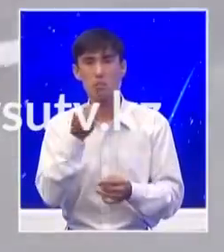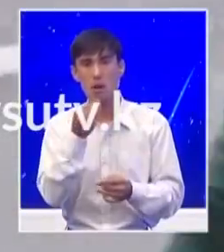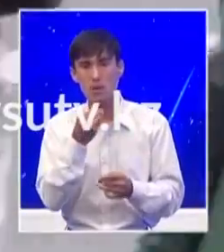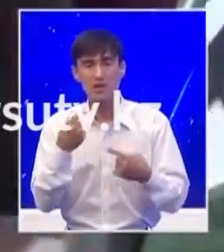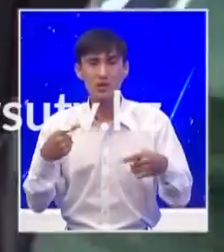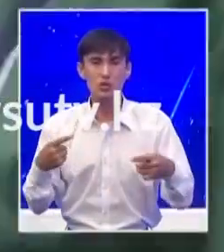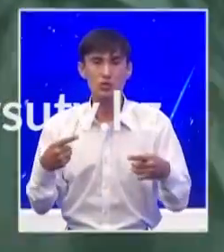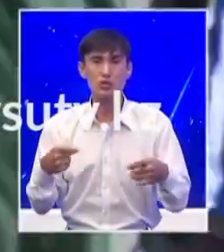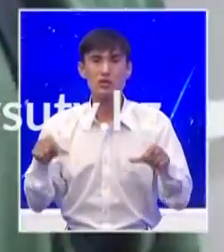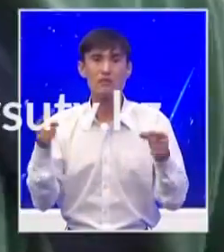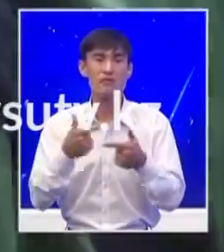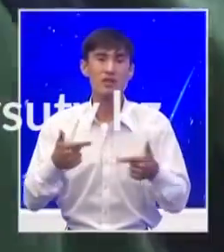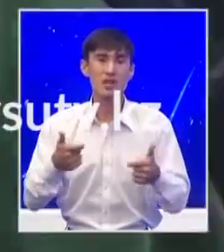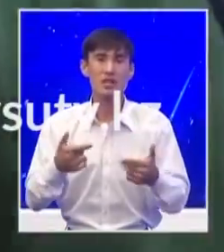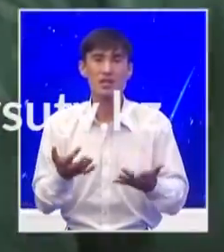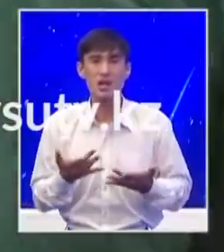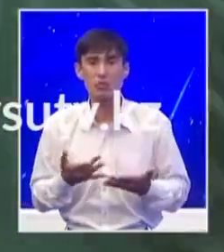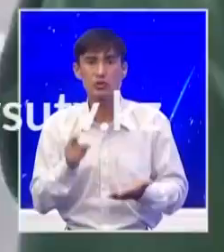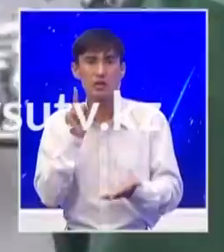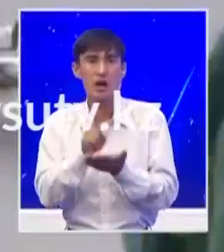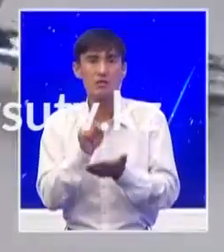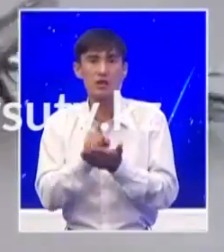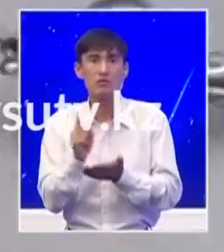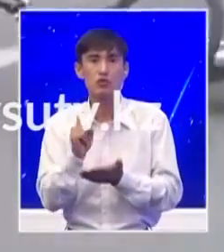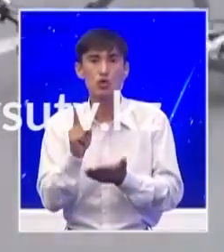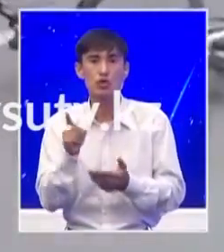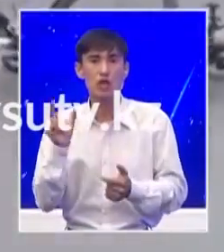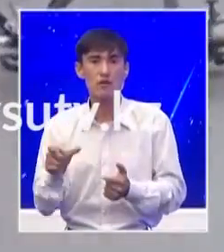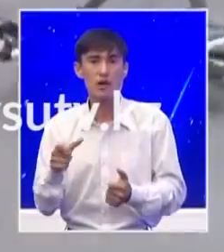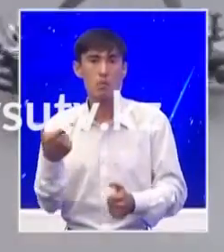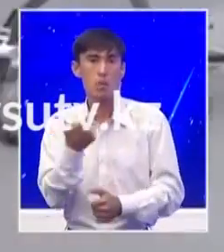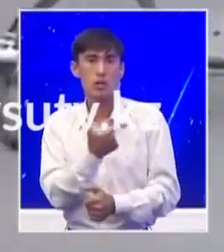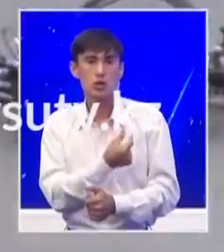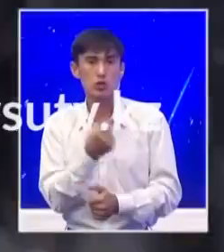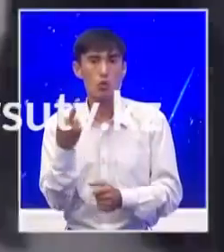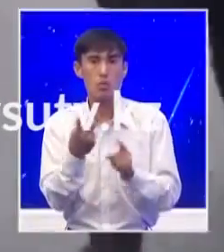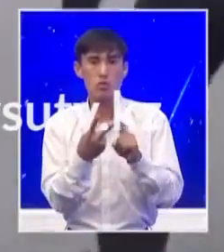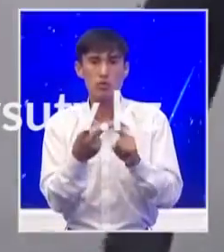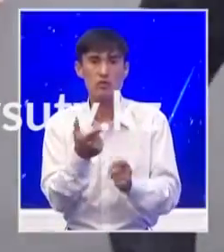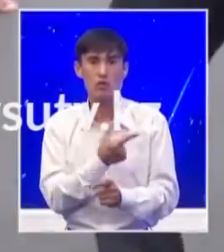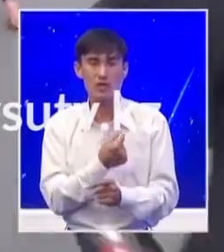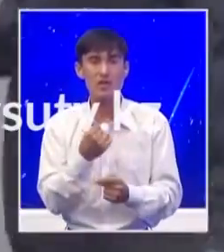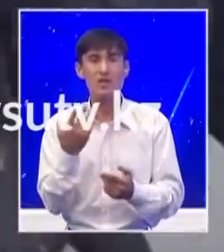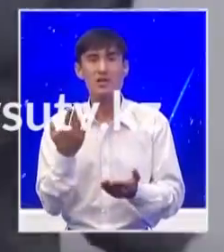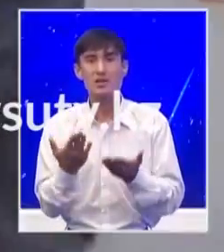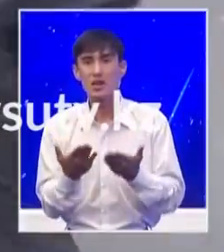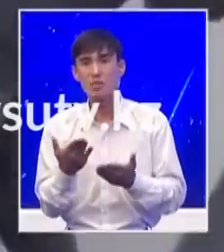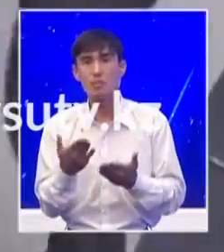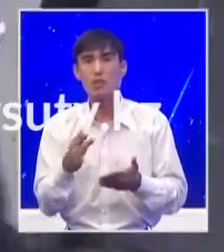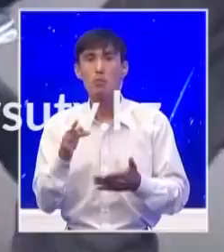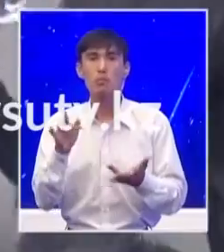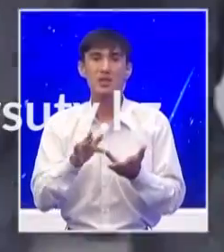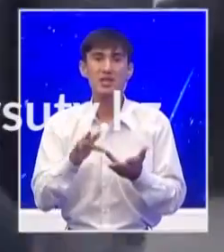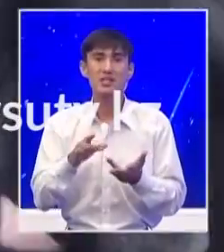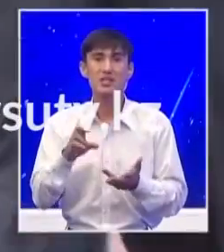или разместиться в отеле, требуются доказательства о том, что человек либо получил обе дозы вакцины от COVID-19, либо прошел тест